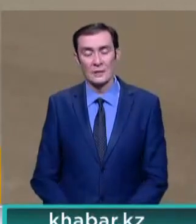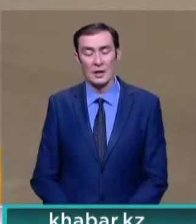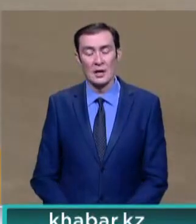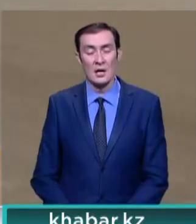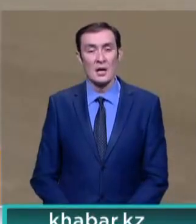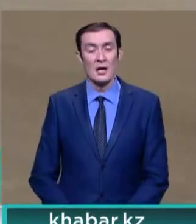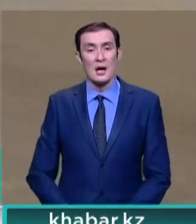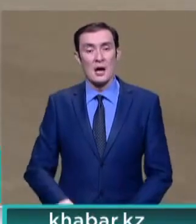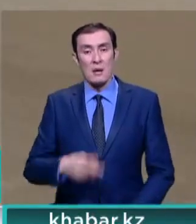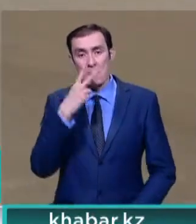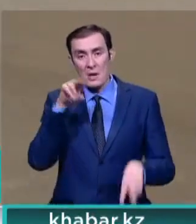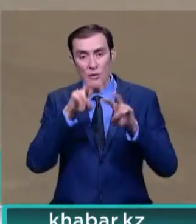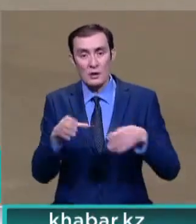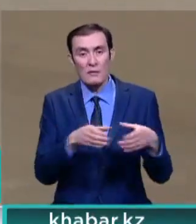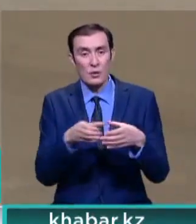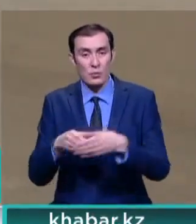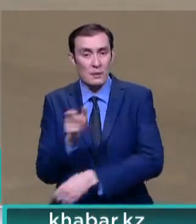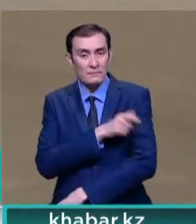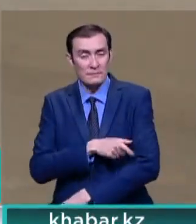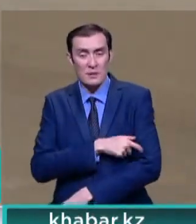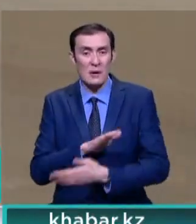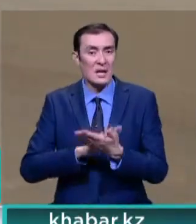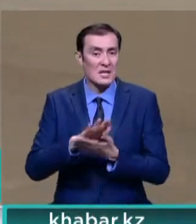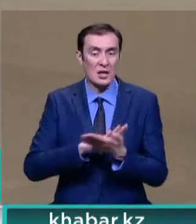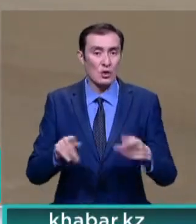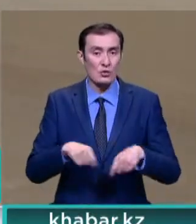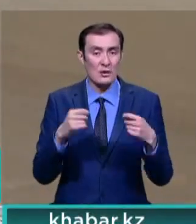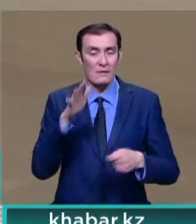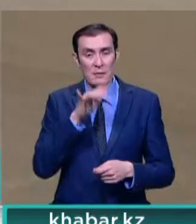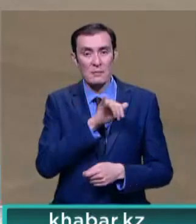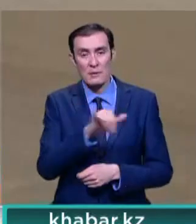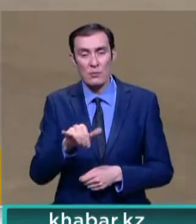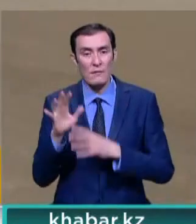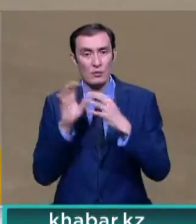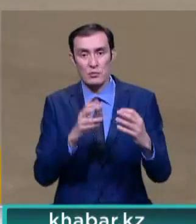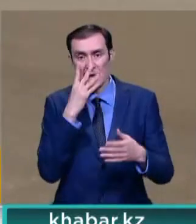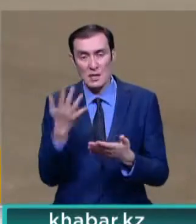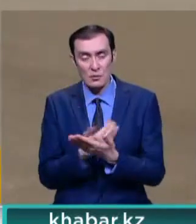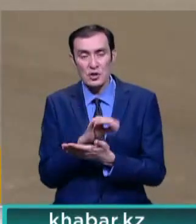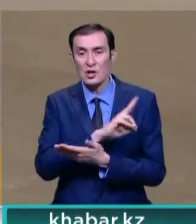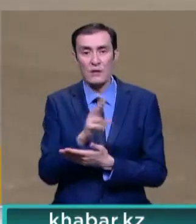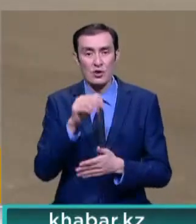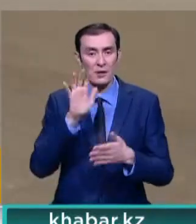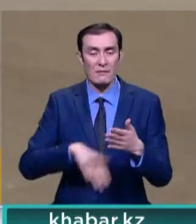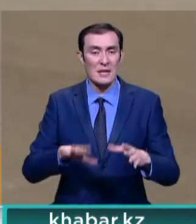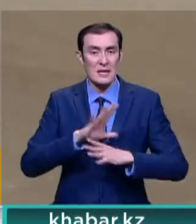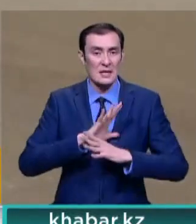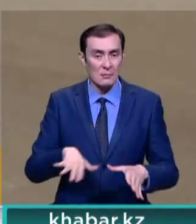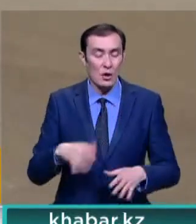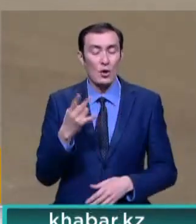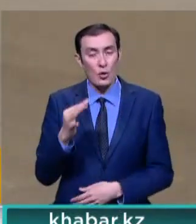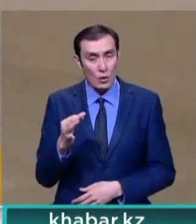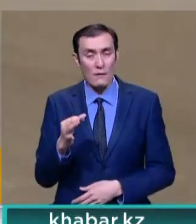Тем не менее, мониторинговая группа никаких нарушений в ходе рейдов по маршрутам не обнаружила и никого не оштрафовала.